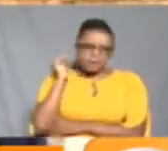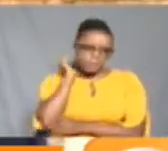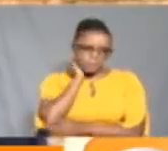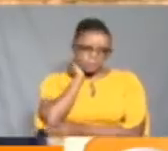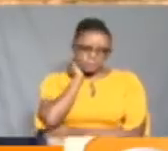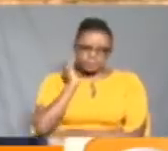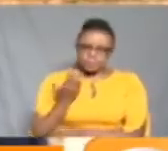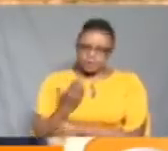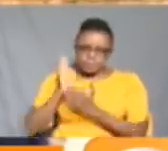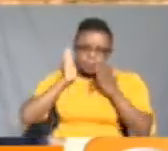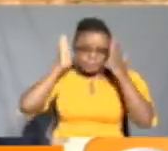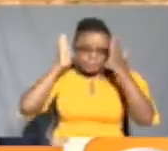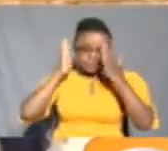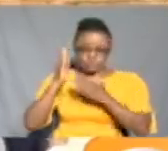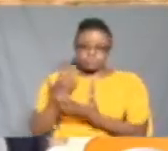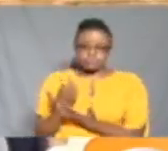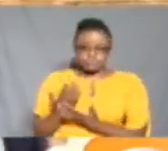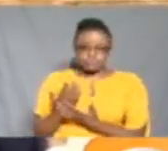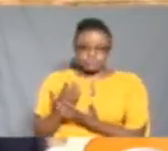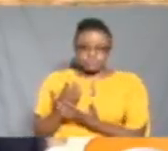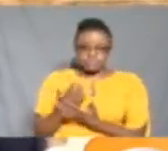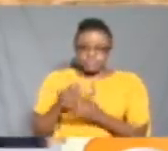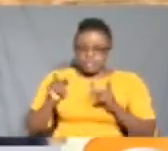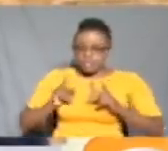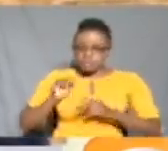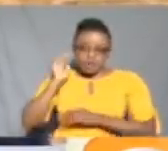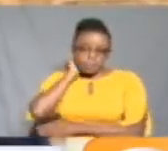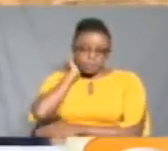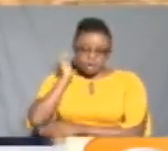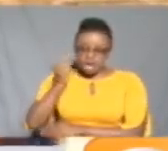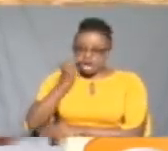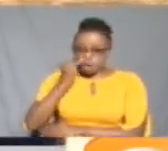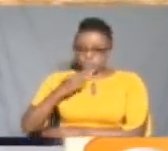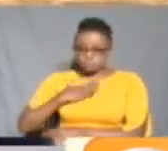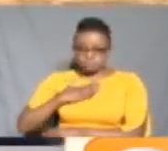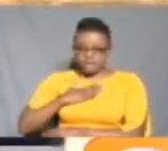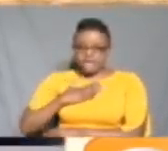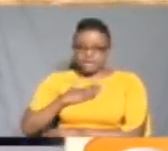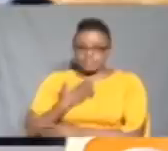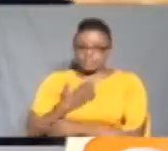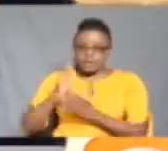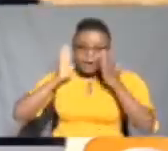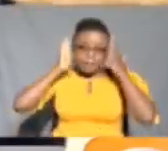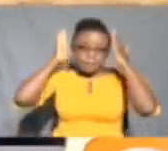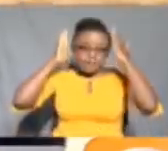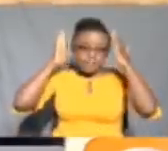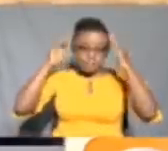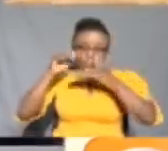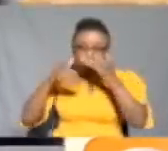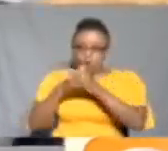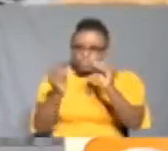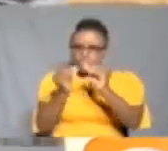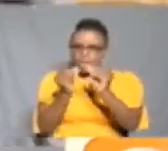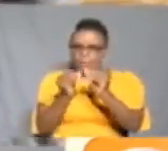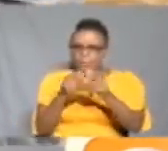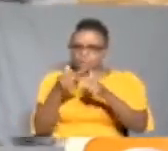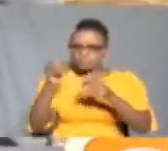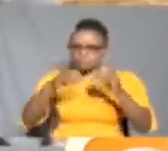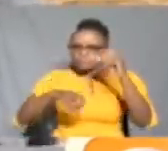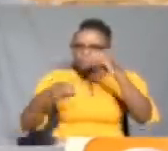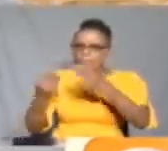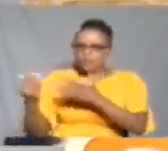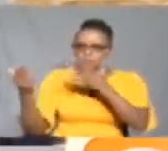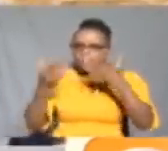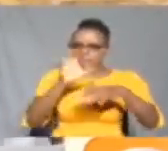job, bishop. Wale Muranga ndio kwetu. Mabishop wanakusanywa badala pesa sasa iletwe